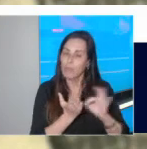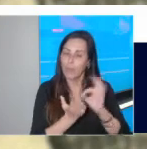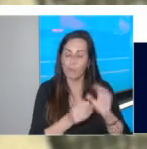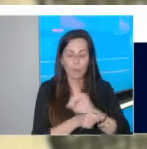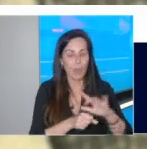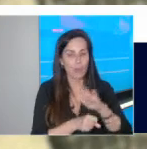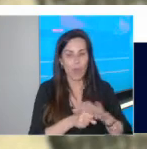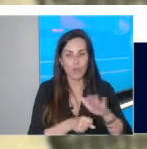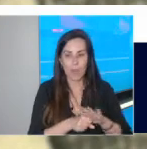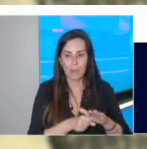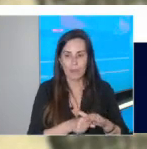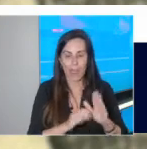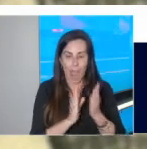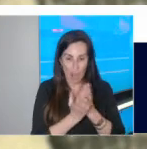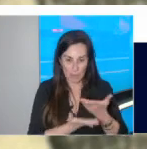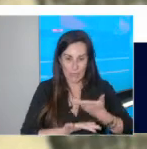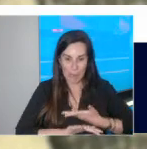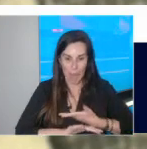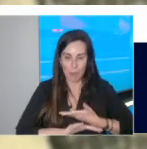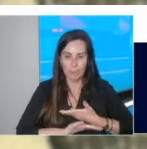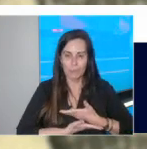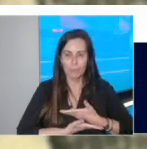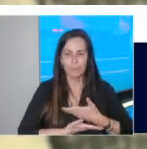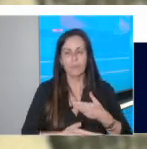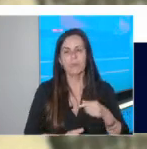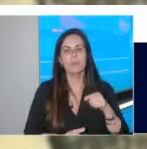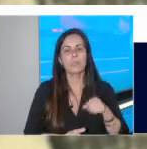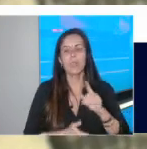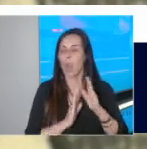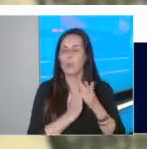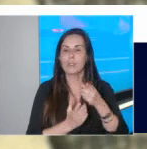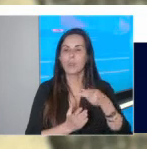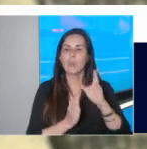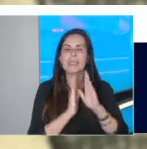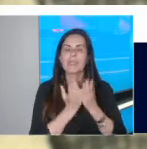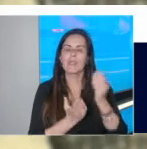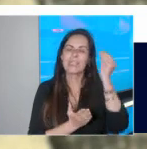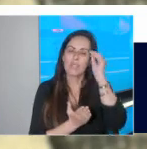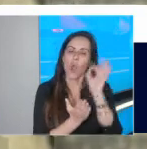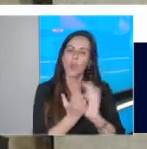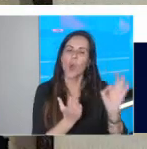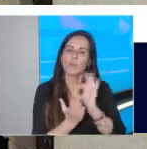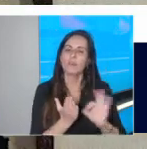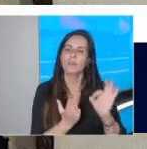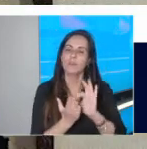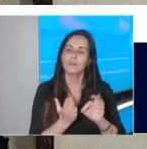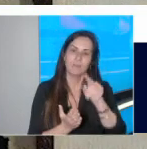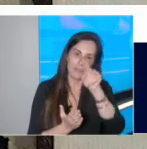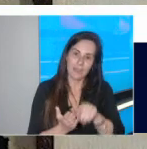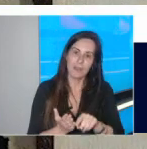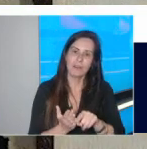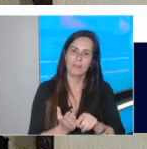בזמן השואה, הפריט הספציפי הזה שדיברנו עליו, זה לא יומן, זה יותר ספר זיכרונות או